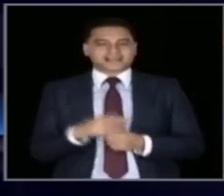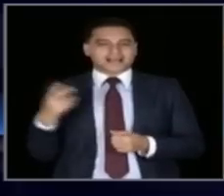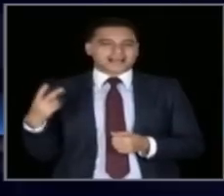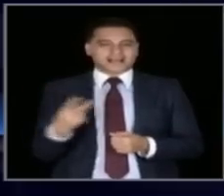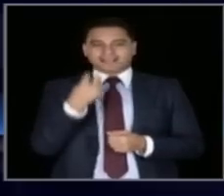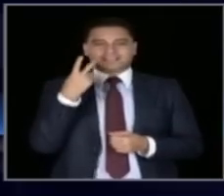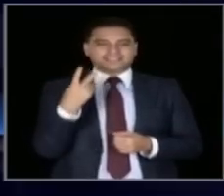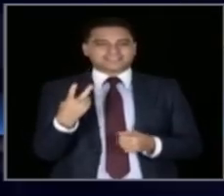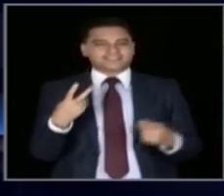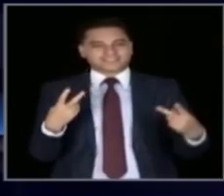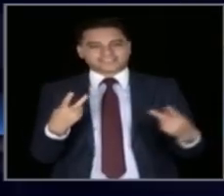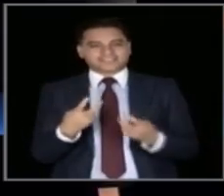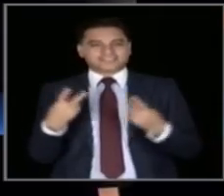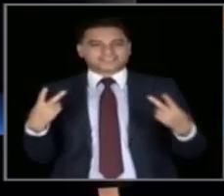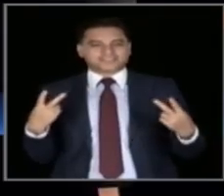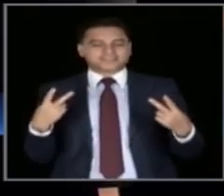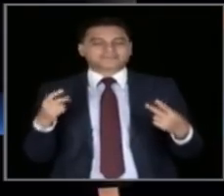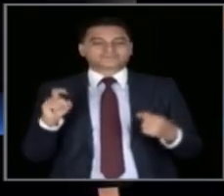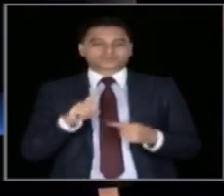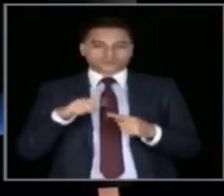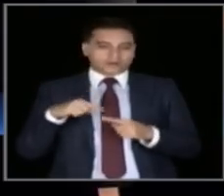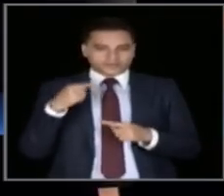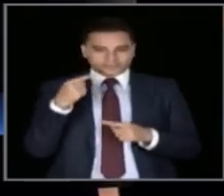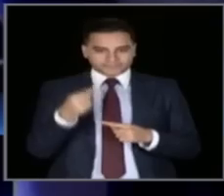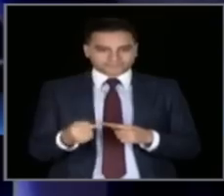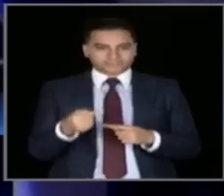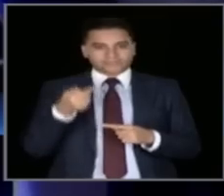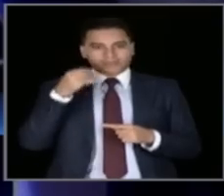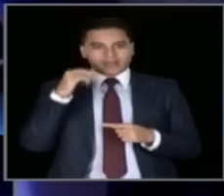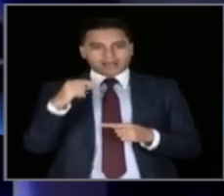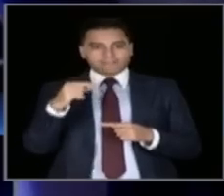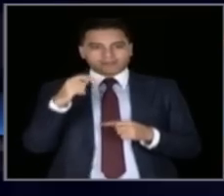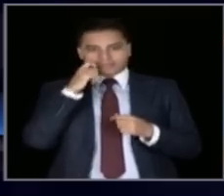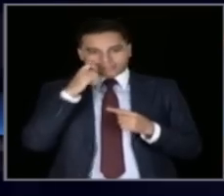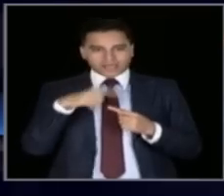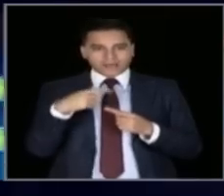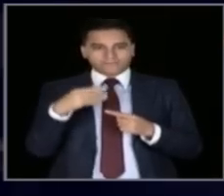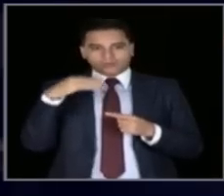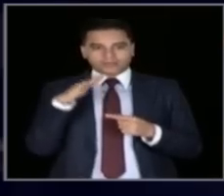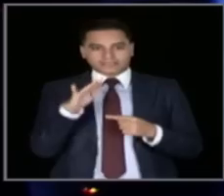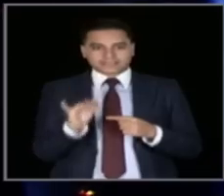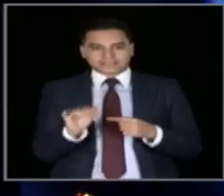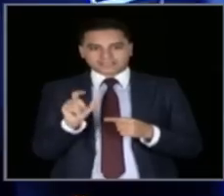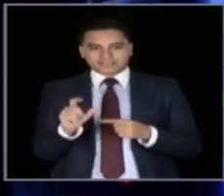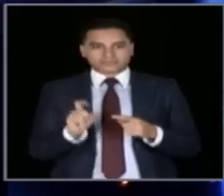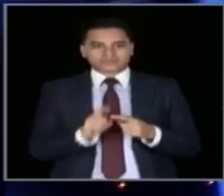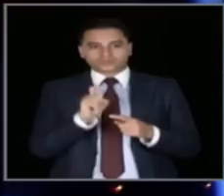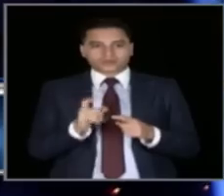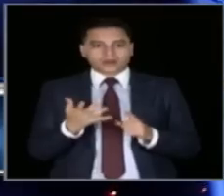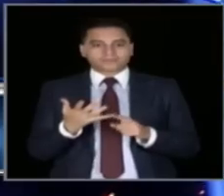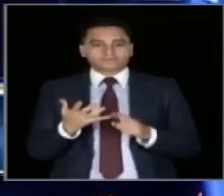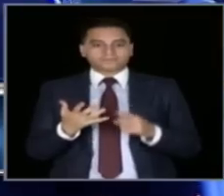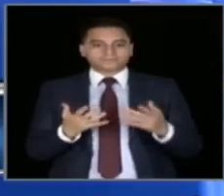هدفين مقابل هدفين. السؤال اللي جاي أحمد أبو حسين، السؤال الخامس،